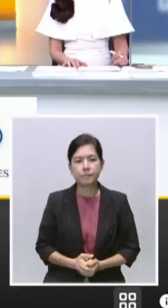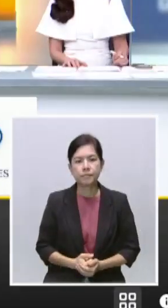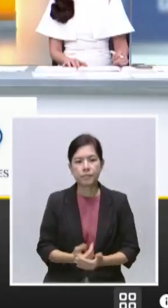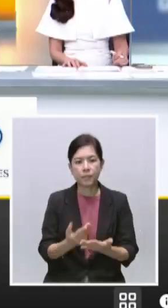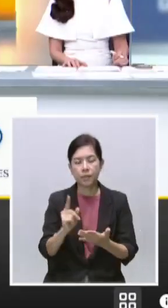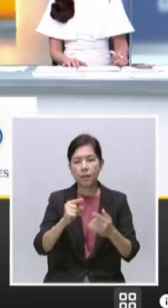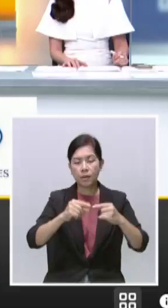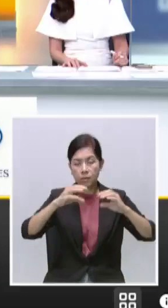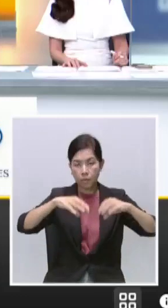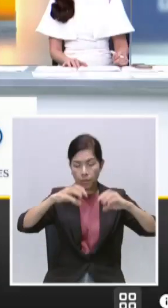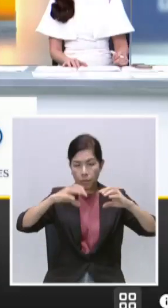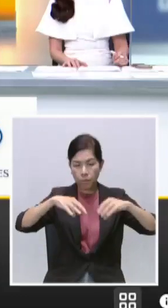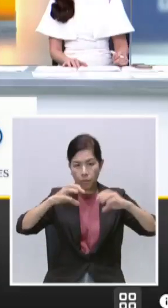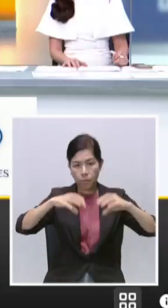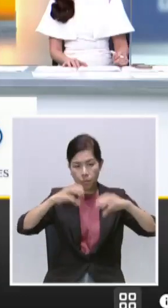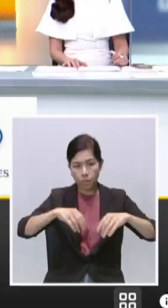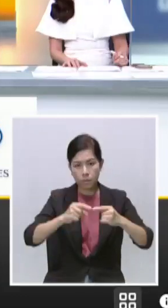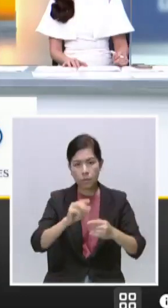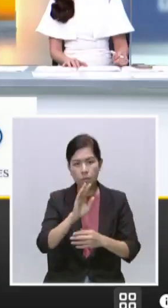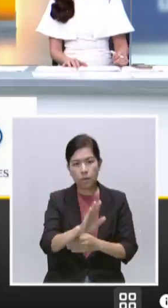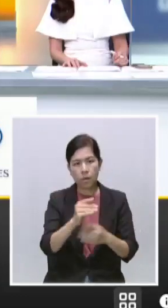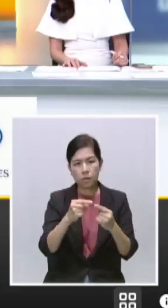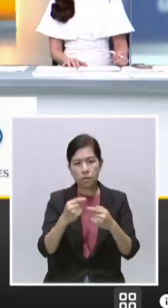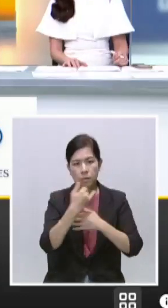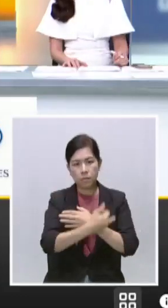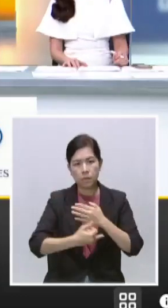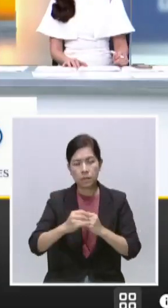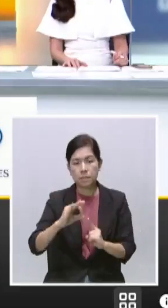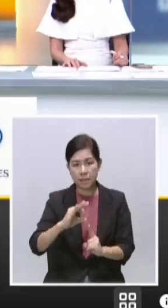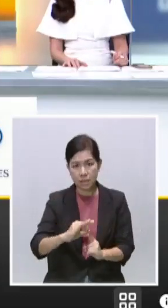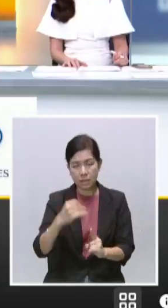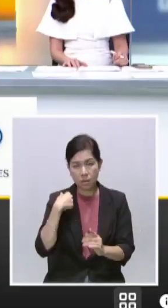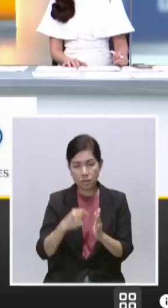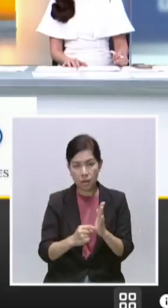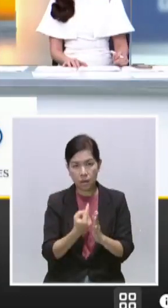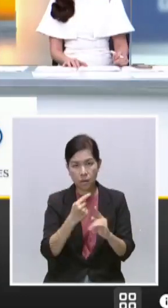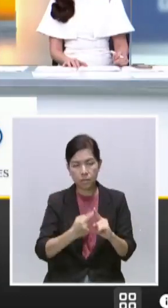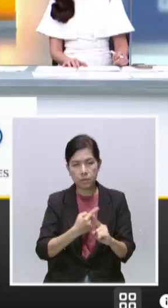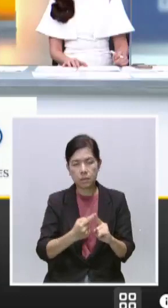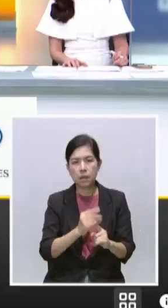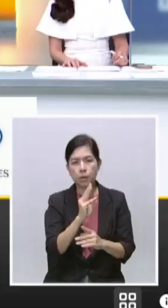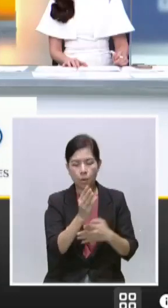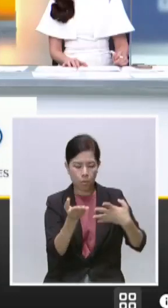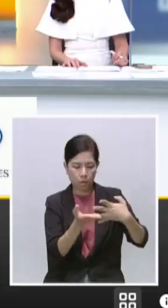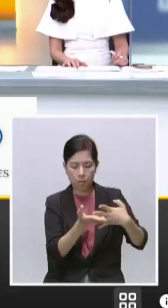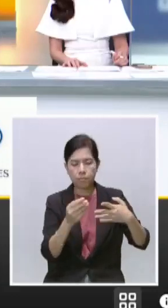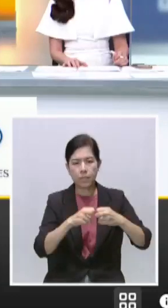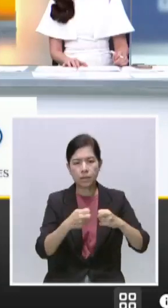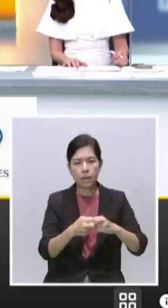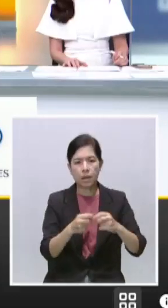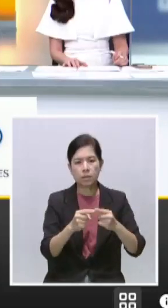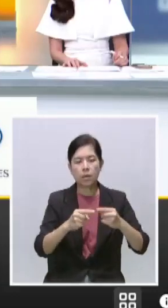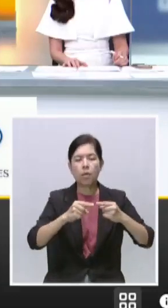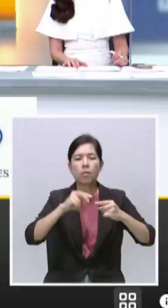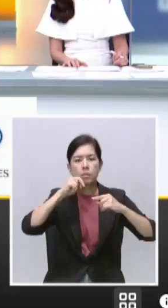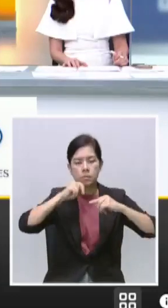ะจากฝนที่ตกลงมาอย่างหนักในฤดูมรสุมของปากีสถานตั้งแต่ช่วงกลางเดือนมิถุนายนที่ผ่านมาก็ทำให้เกิดน้ำท่วมครั้งประวัติศ